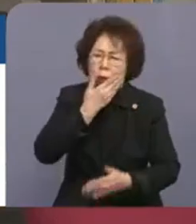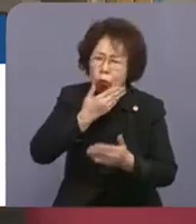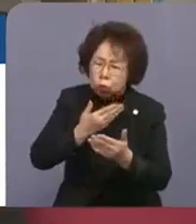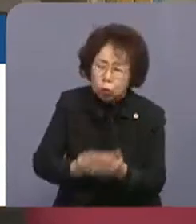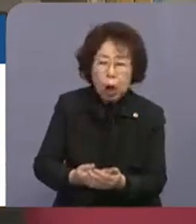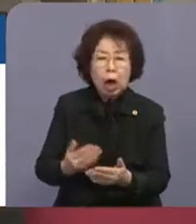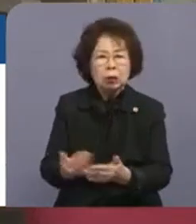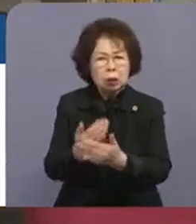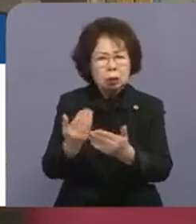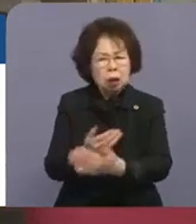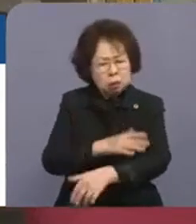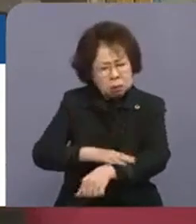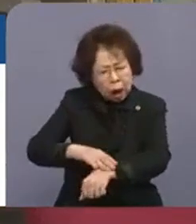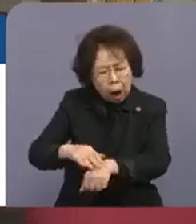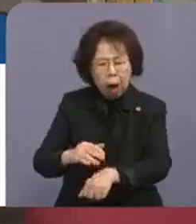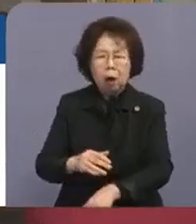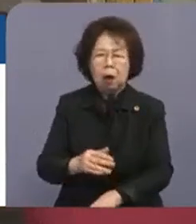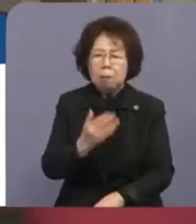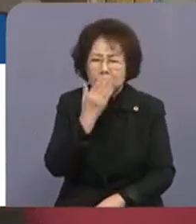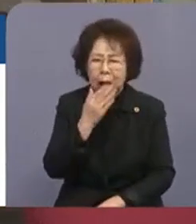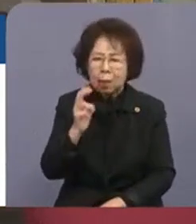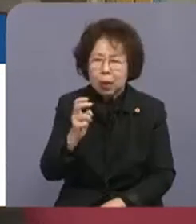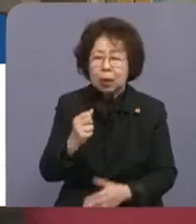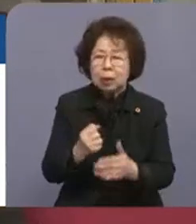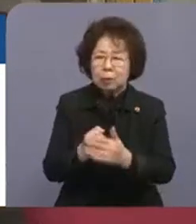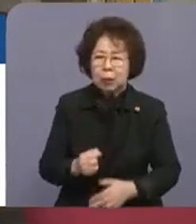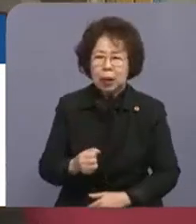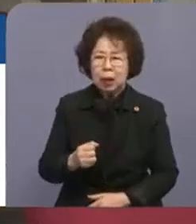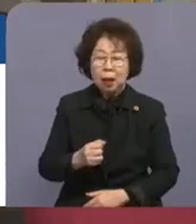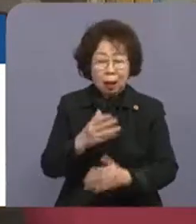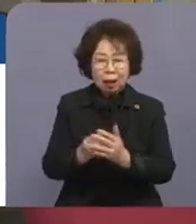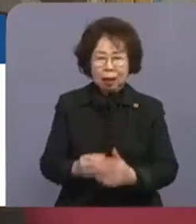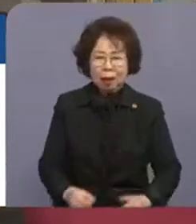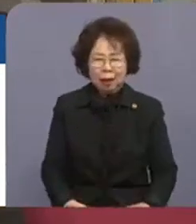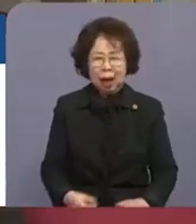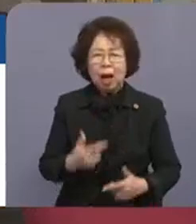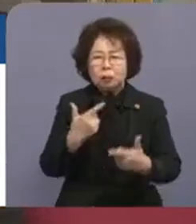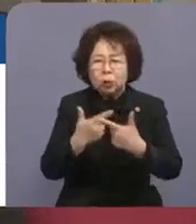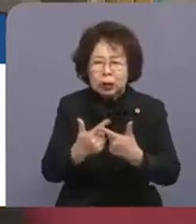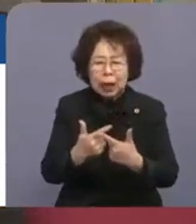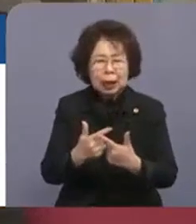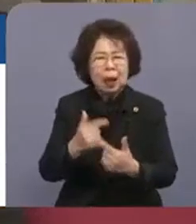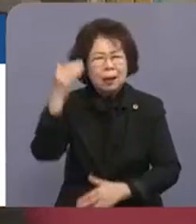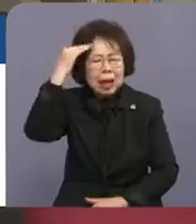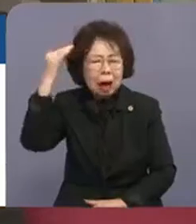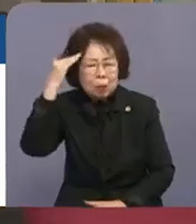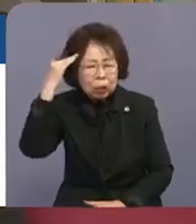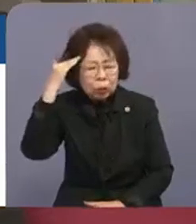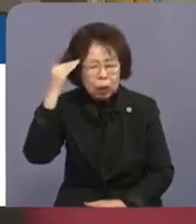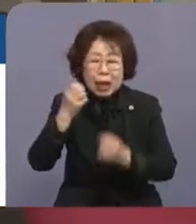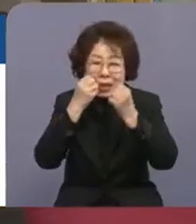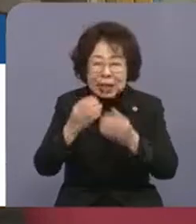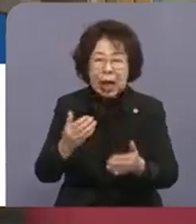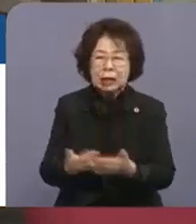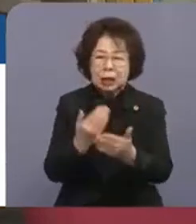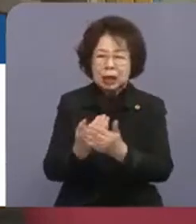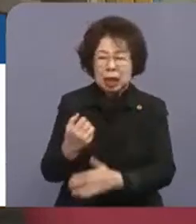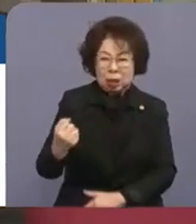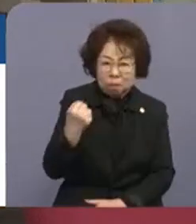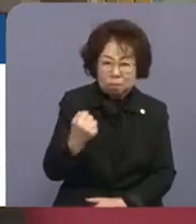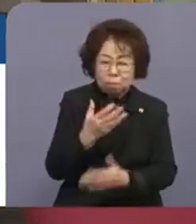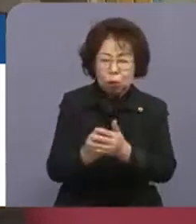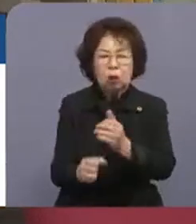어떤 성장의 어떤 모멘텀을 갖게 되는 거죠 그러면서 저는 그런 것들이 부산이라고 하는 대한민국의 새로운 성장 축의 어떤